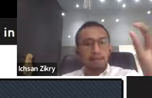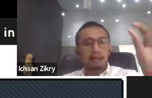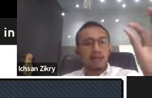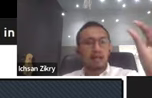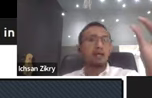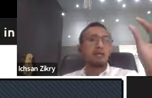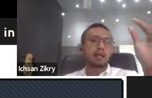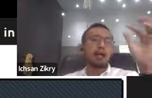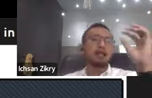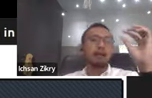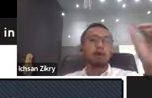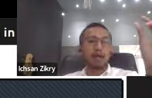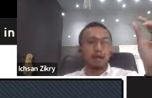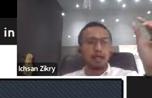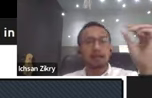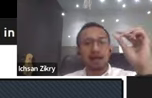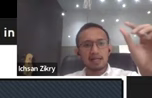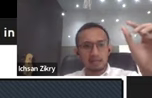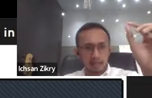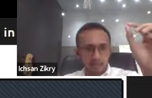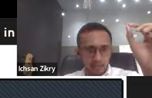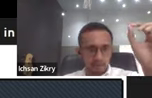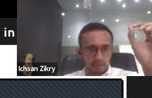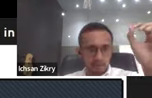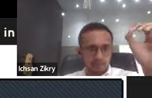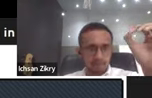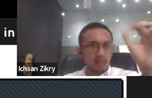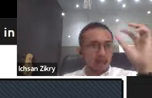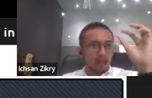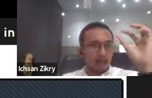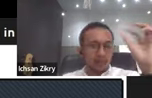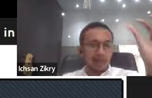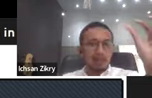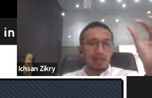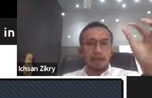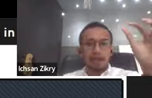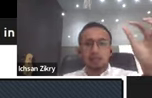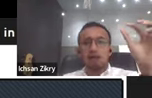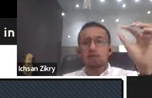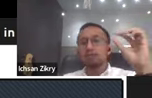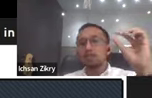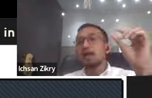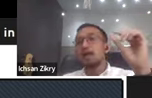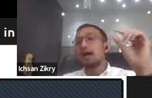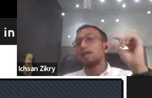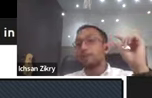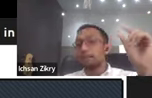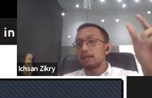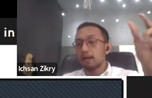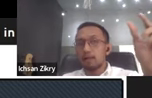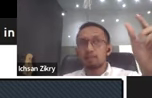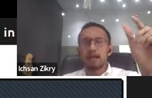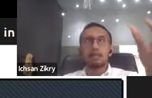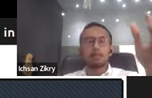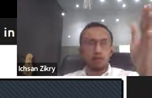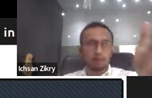Perhatikan gap antara perkara yang dilaporkan dengan perkara yang diselesaikan. Perkara yang diselesaikan itu asumsinya adalah ada